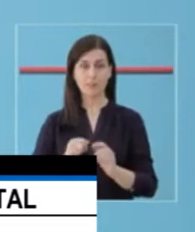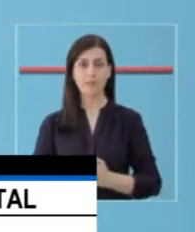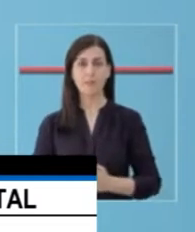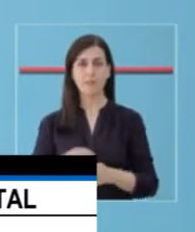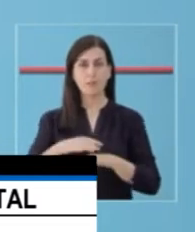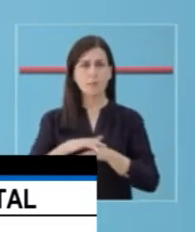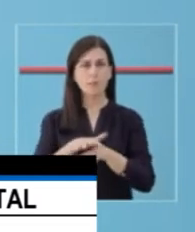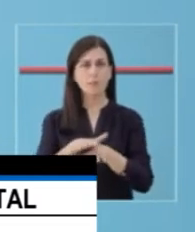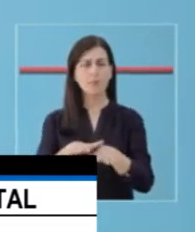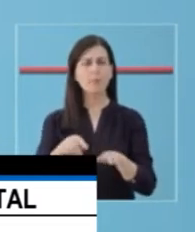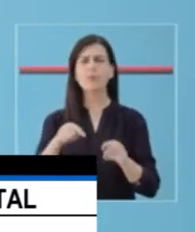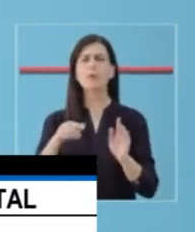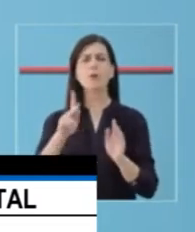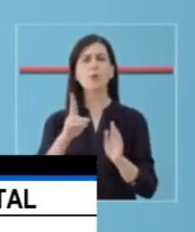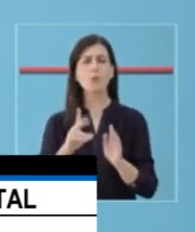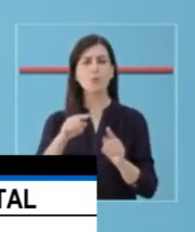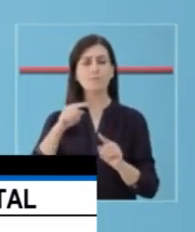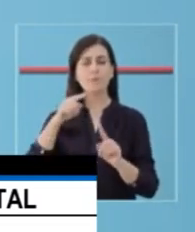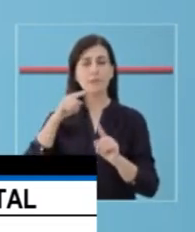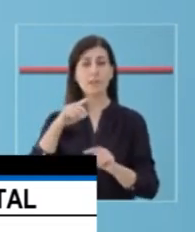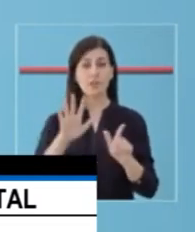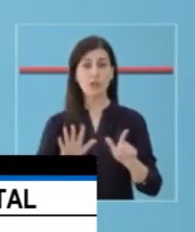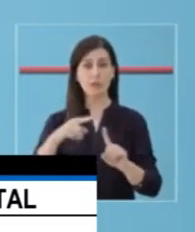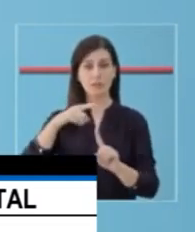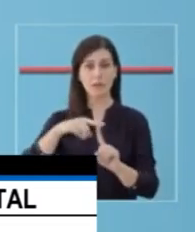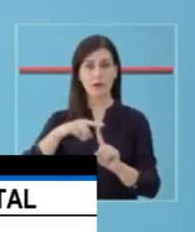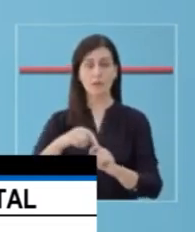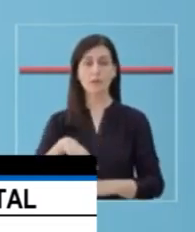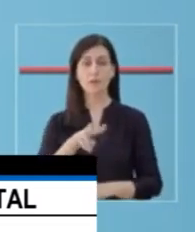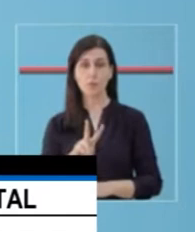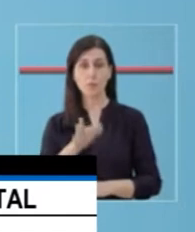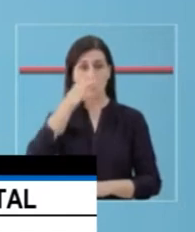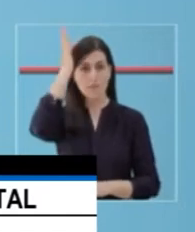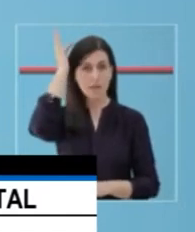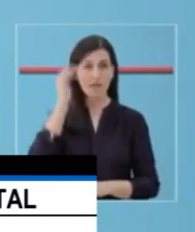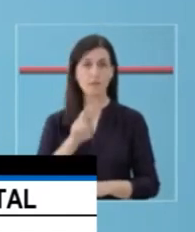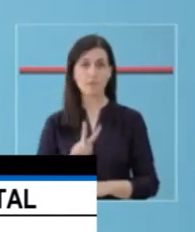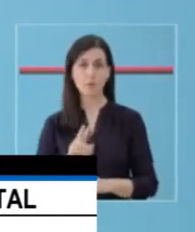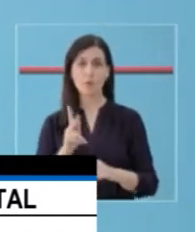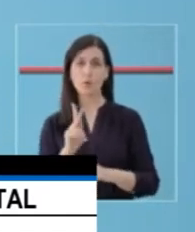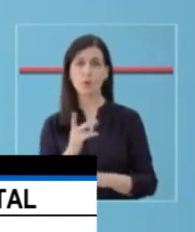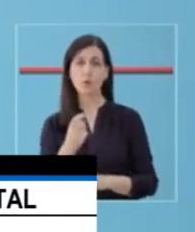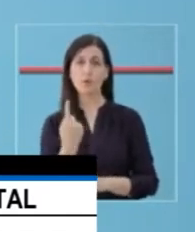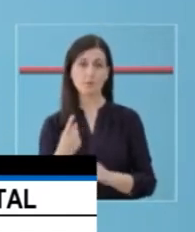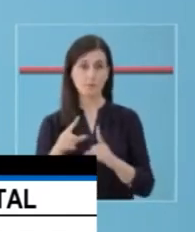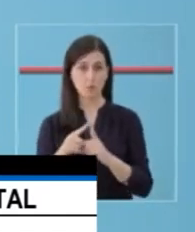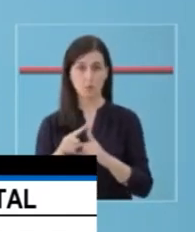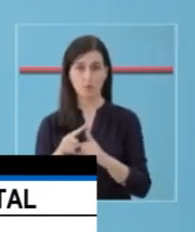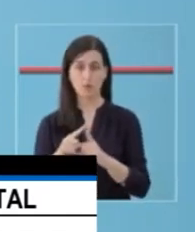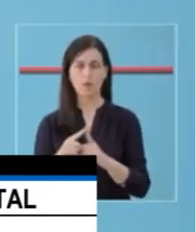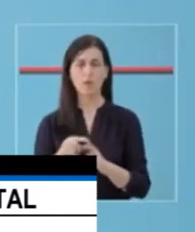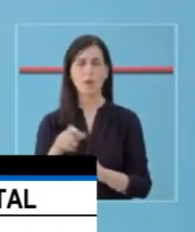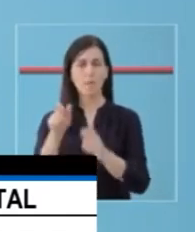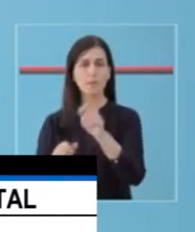pozitive. Shpërndarja gjeografike e rasteve është përkatësisht 7 raste në Tiranë, 2 në Fier, 2 në Kruj dhe 1 në